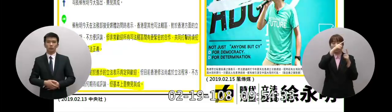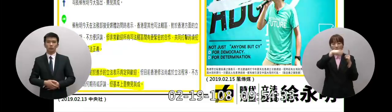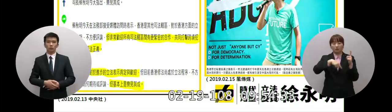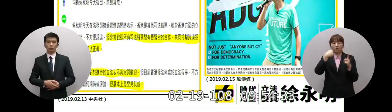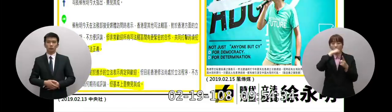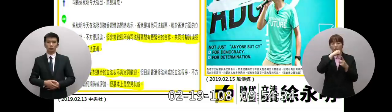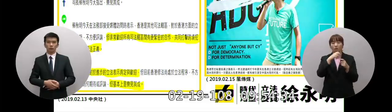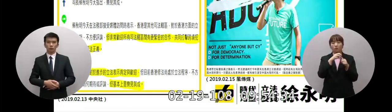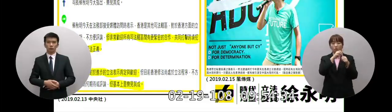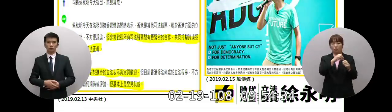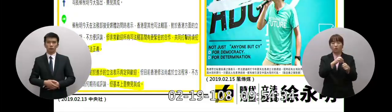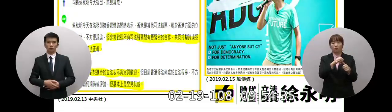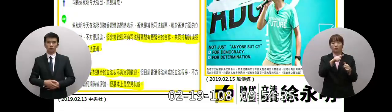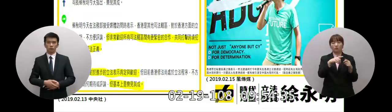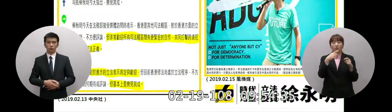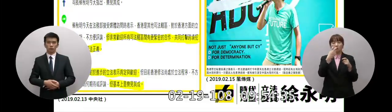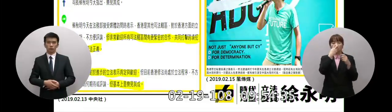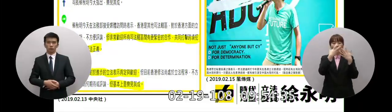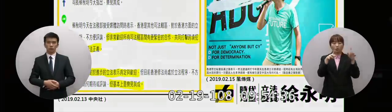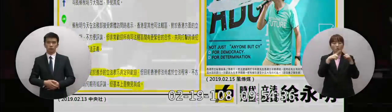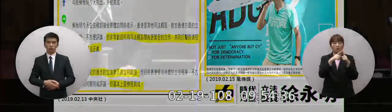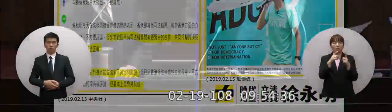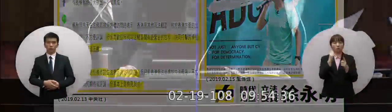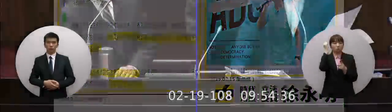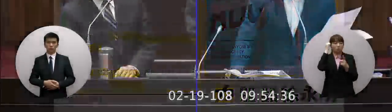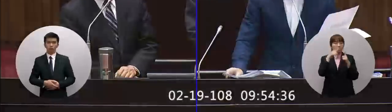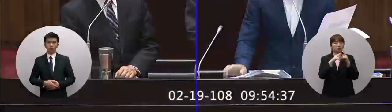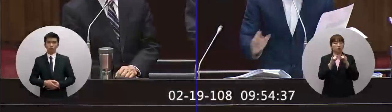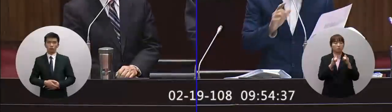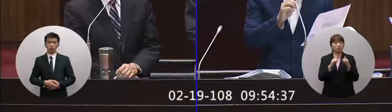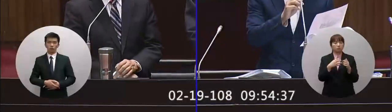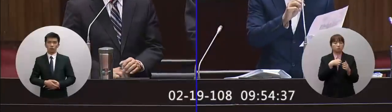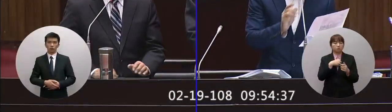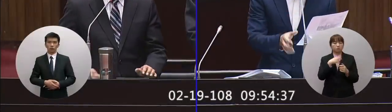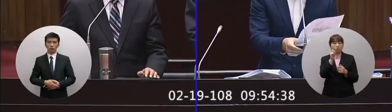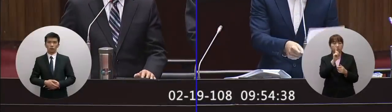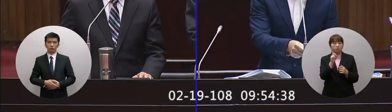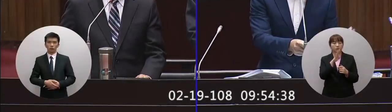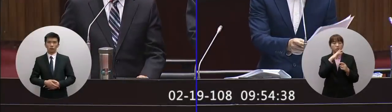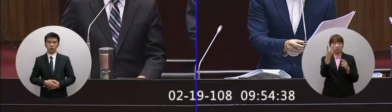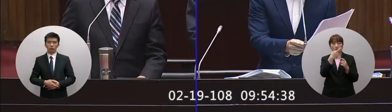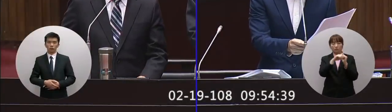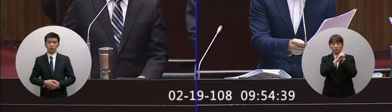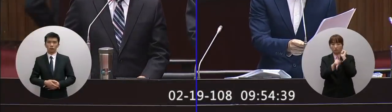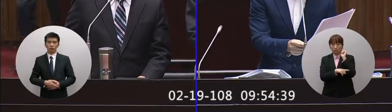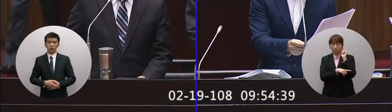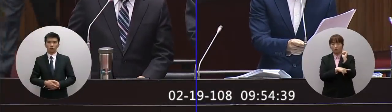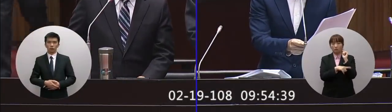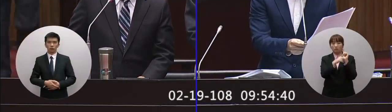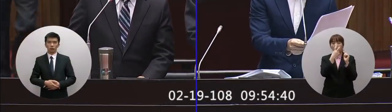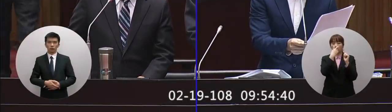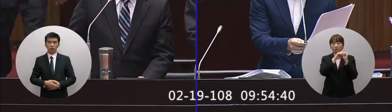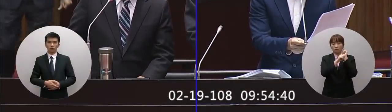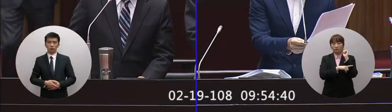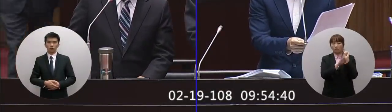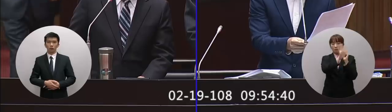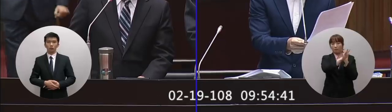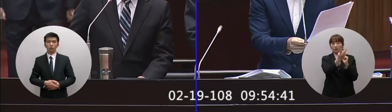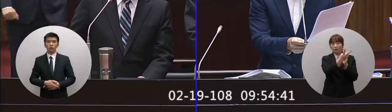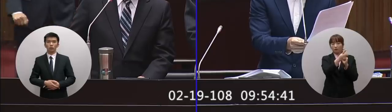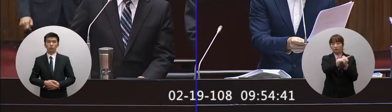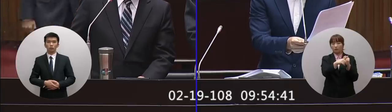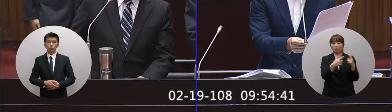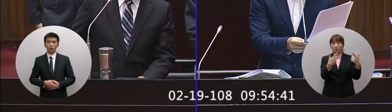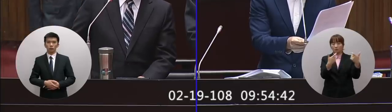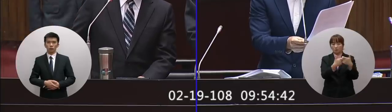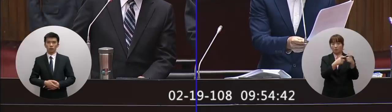实香港的很多民运人士担心的是说，因为这两个法，目前香港的这两个法是不适用